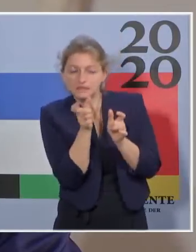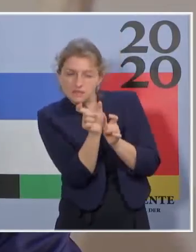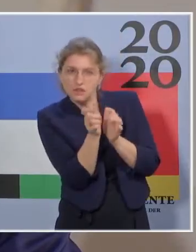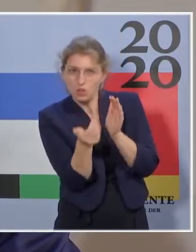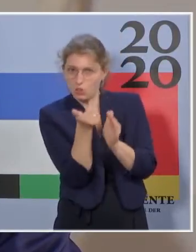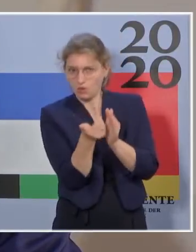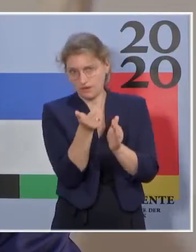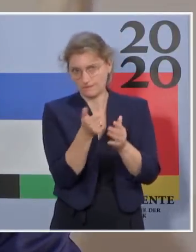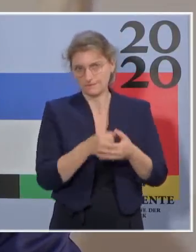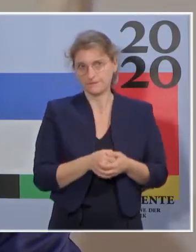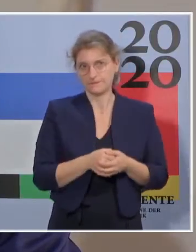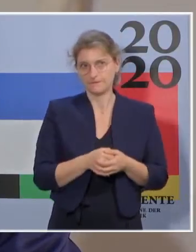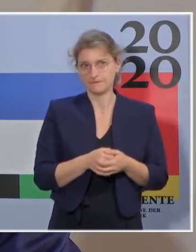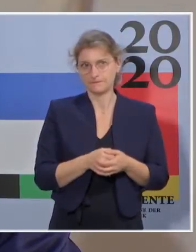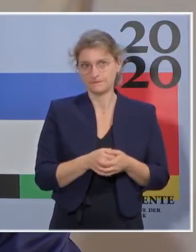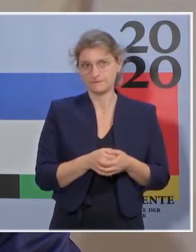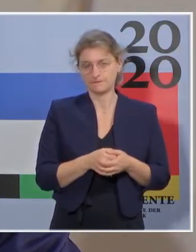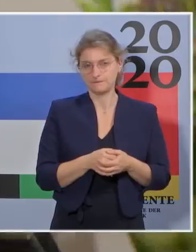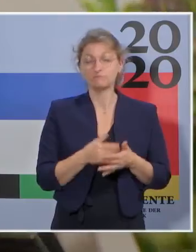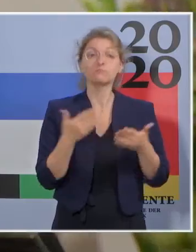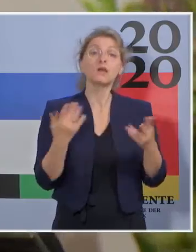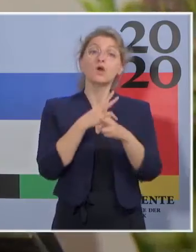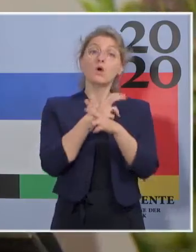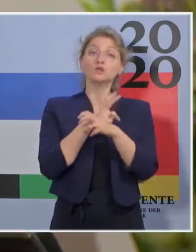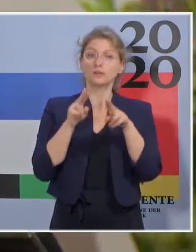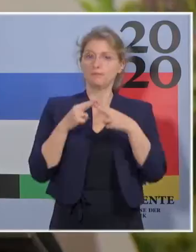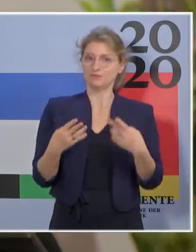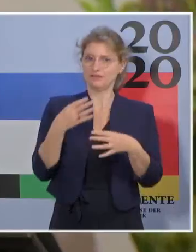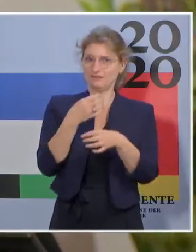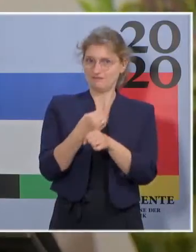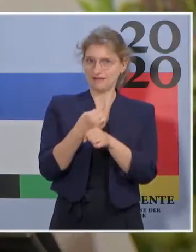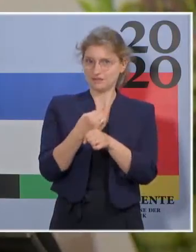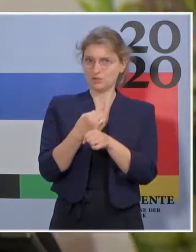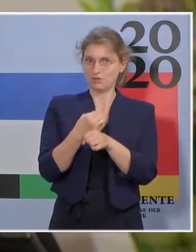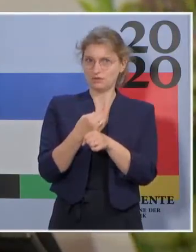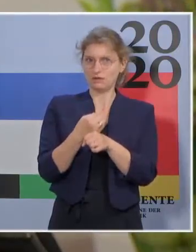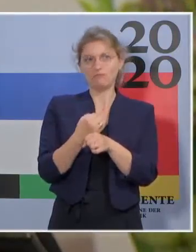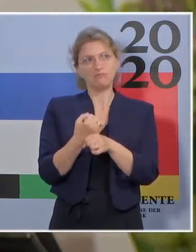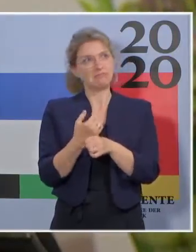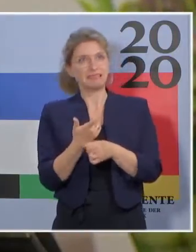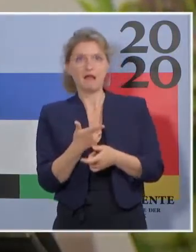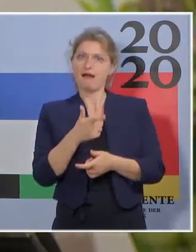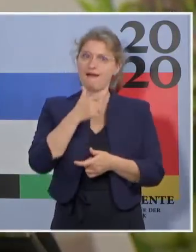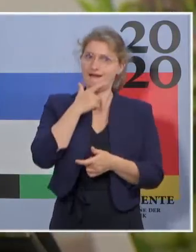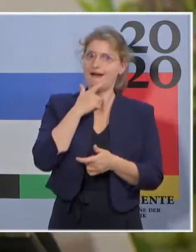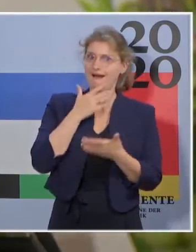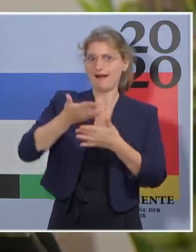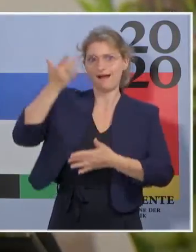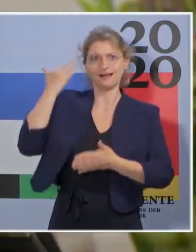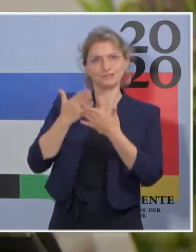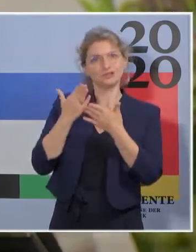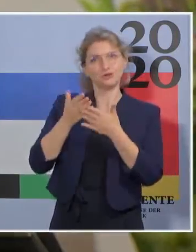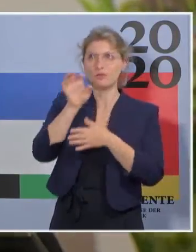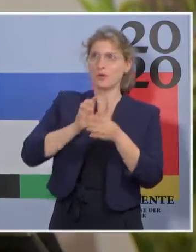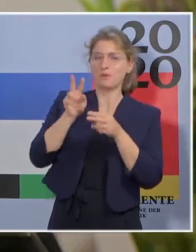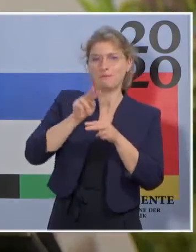österreichische Bundesverfassung ist eine der älteren, auch europäisch gesehen, auch wenn es in einigen Ländern ältere gibt. Es gibt aber